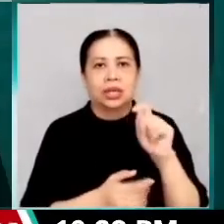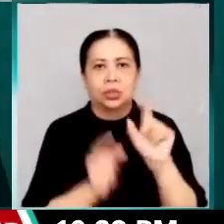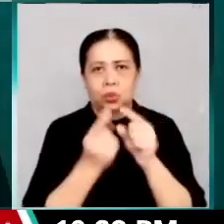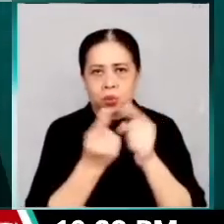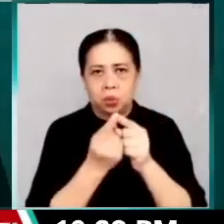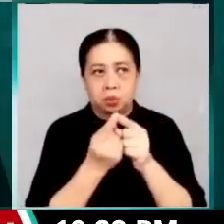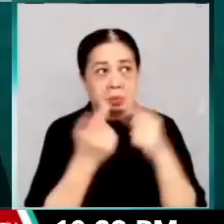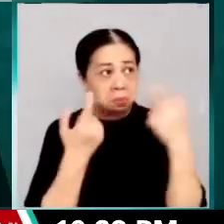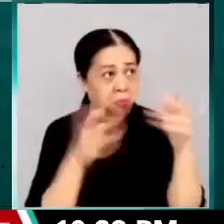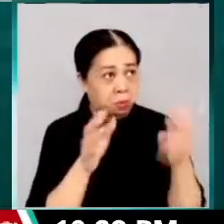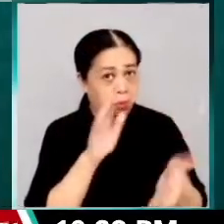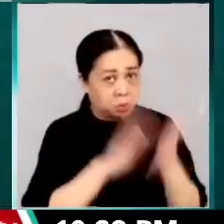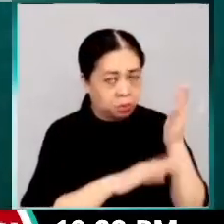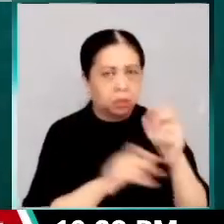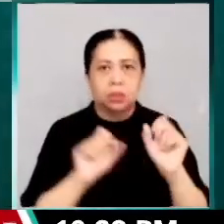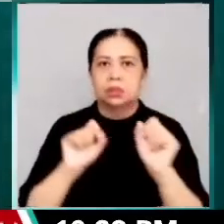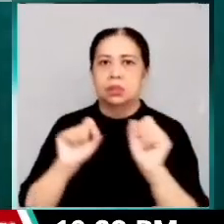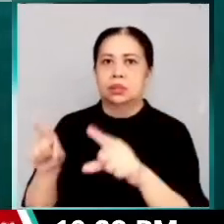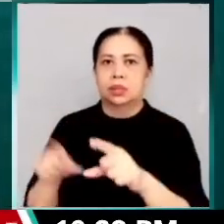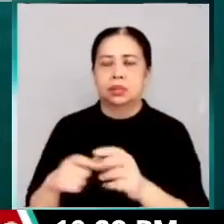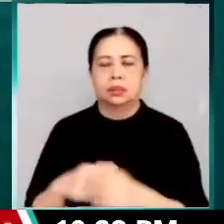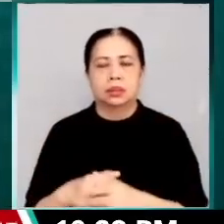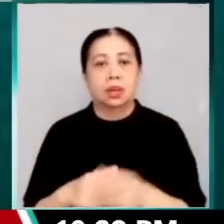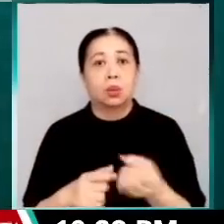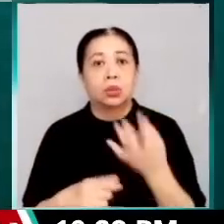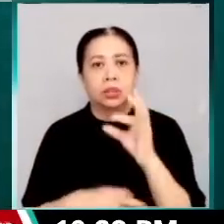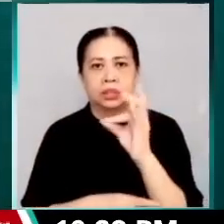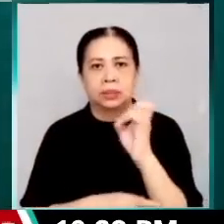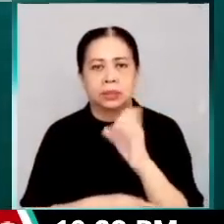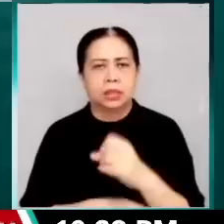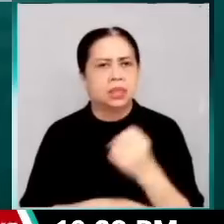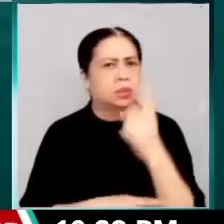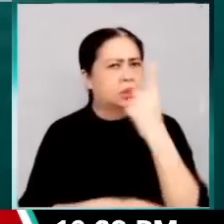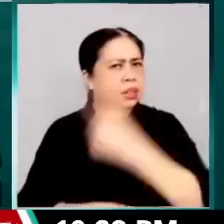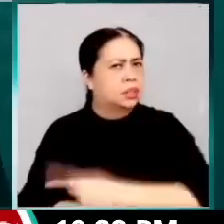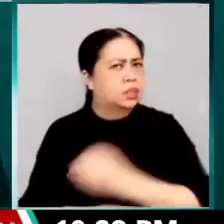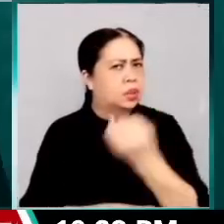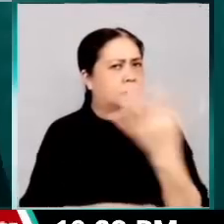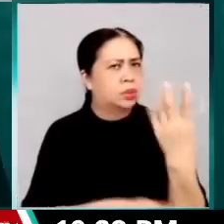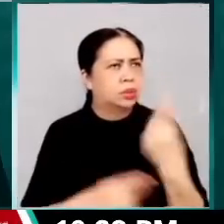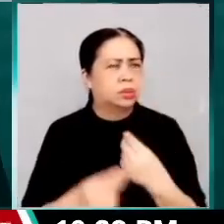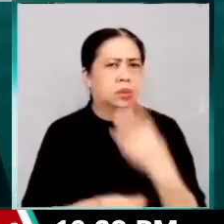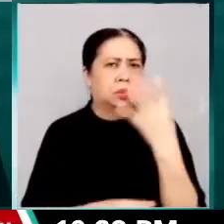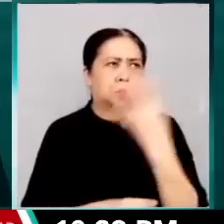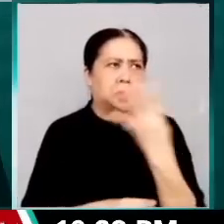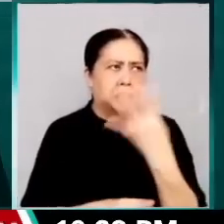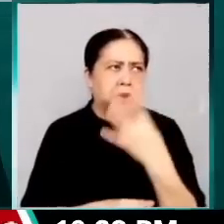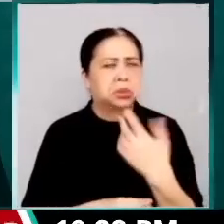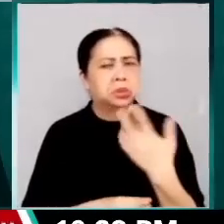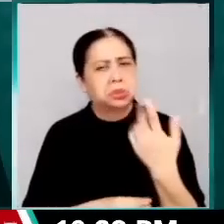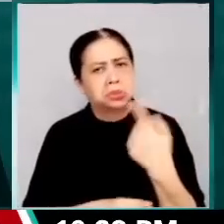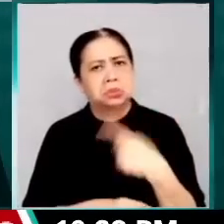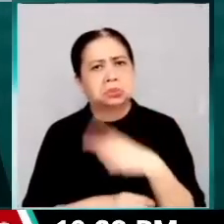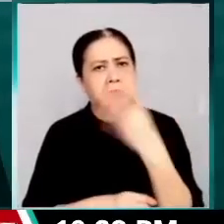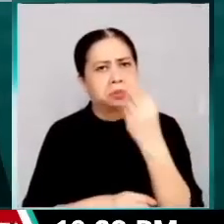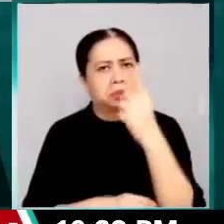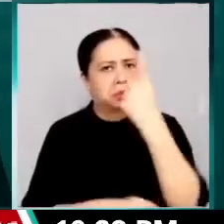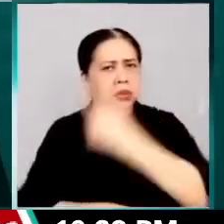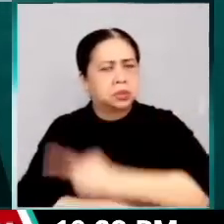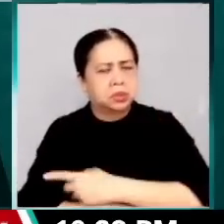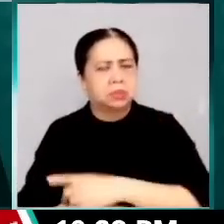online. 700 po. Sa isang araw, ilan ang nagagawa niyo? 40, ganun, 50, hanggang ganun lang